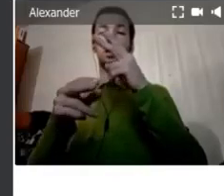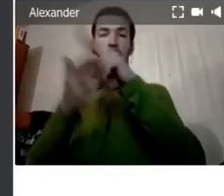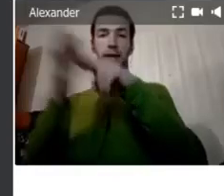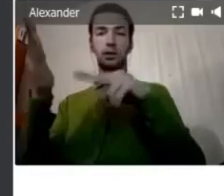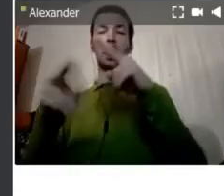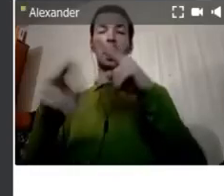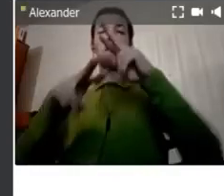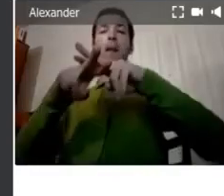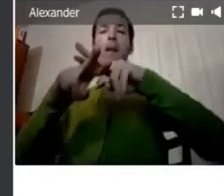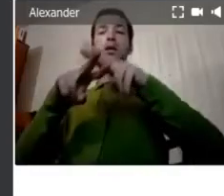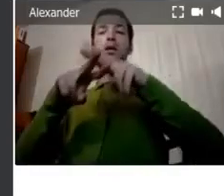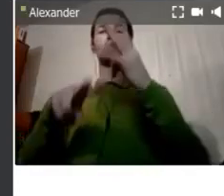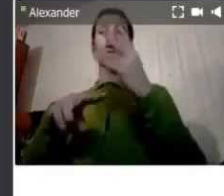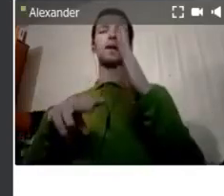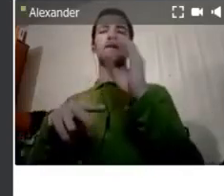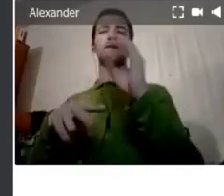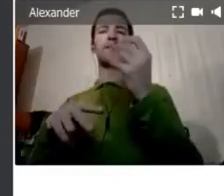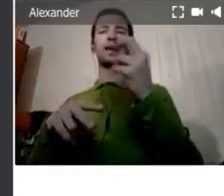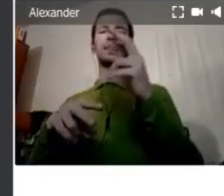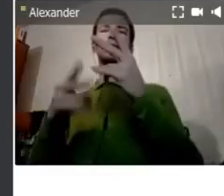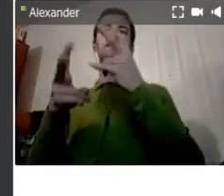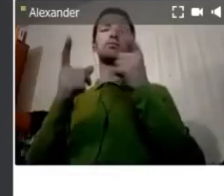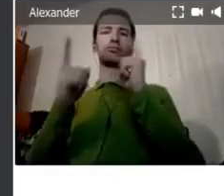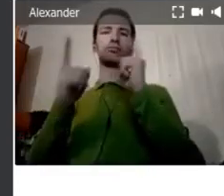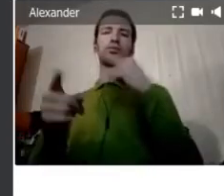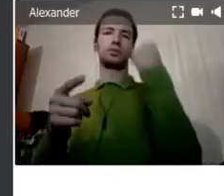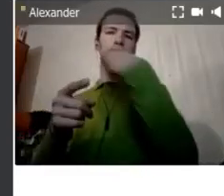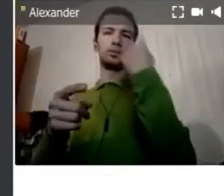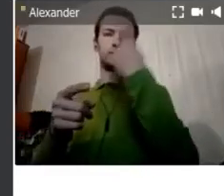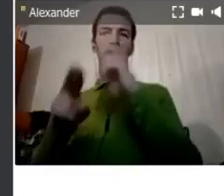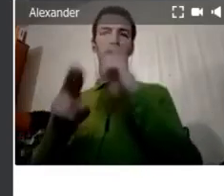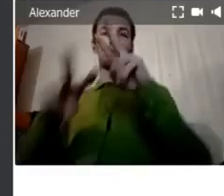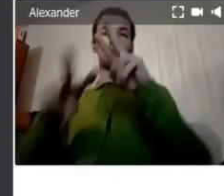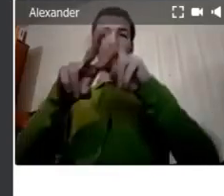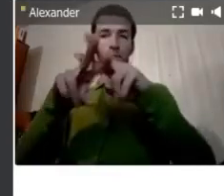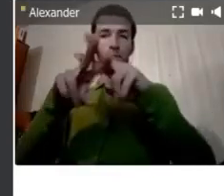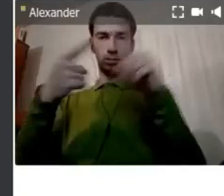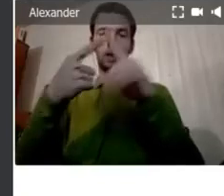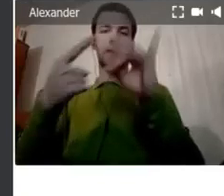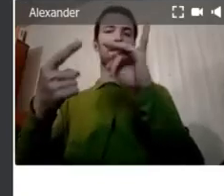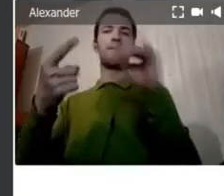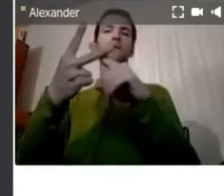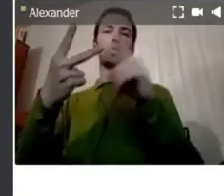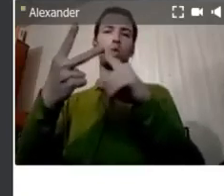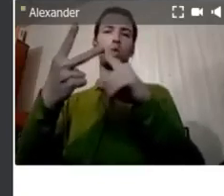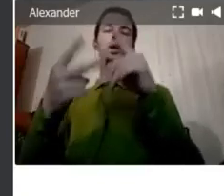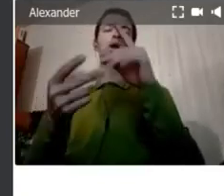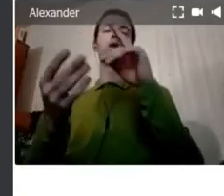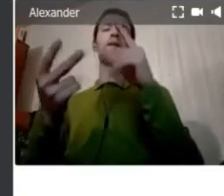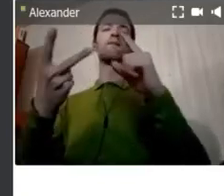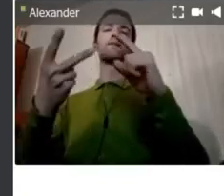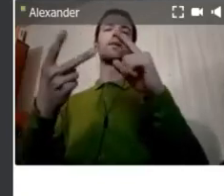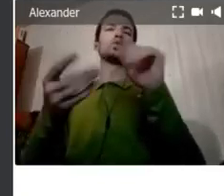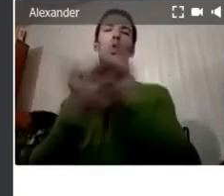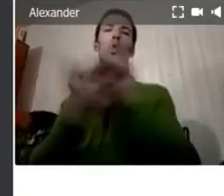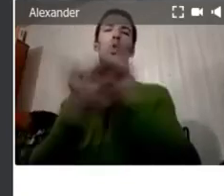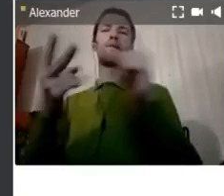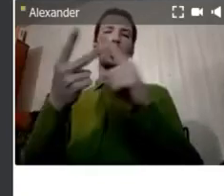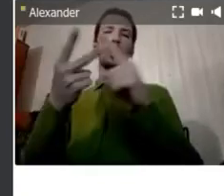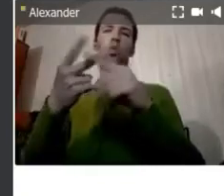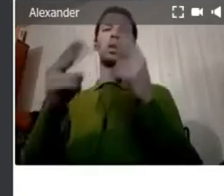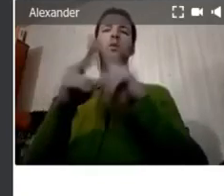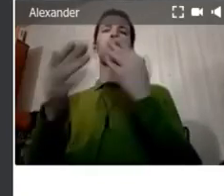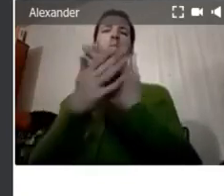узнать. Далее распечатываете вот такой вот счет, здесь на примере Ижбанка, если вы из стран СНГ,